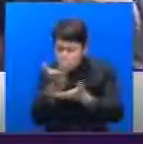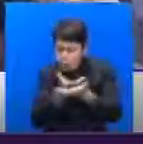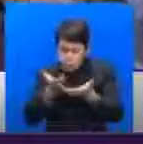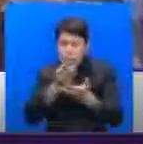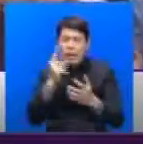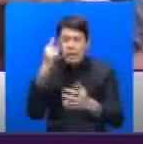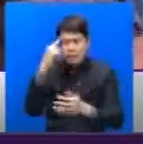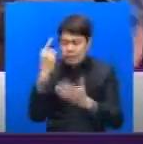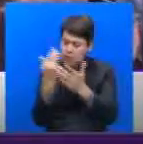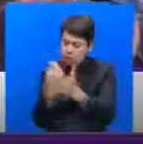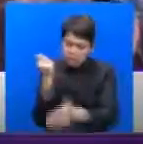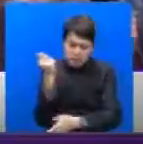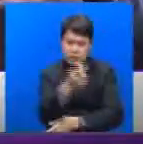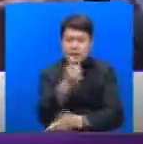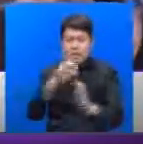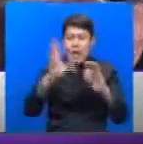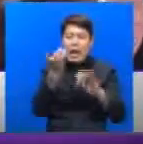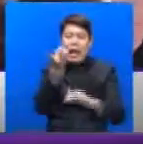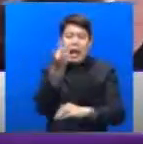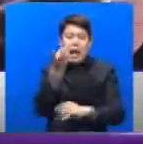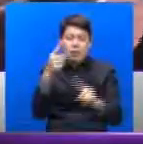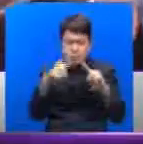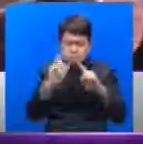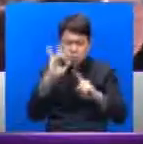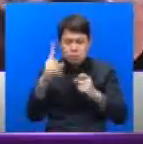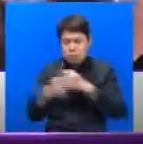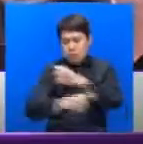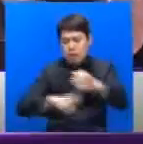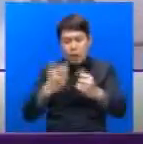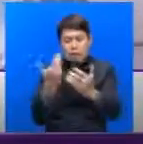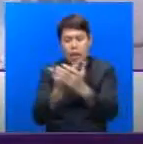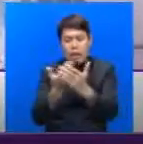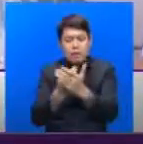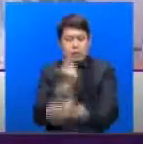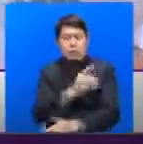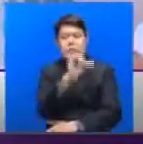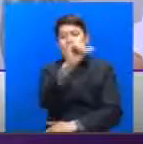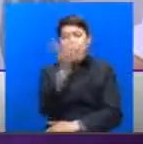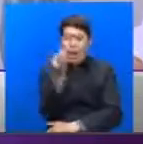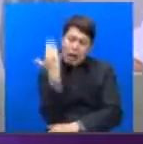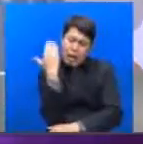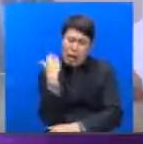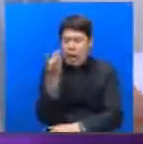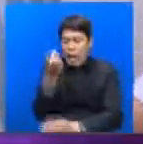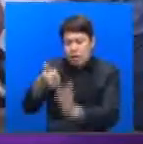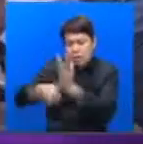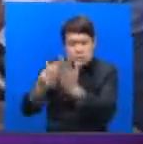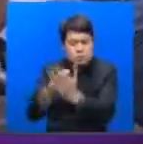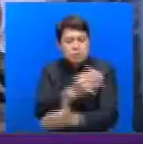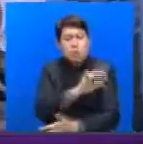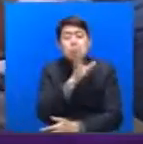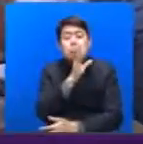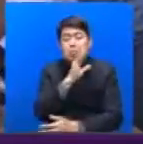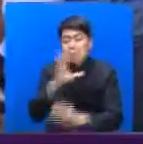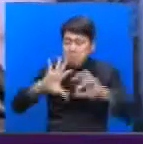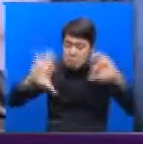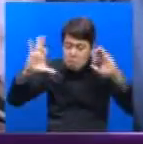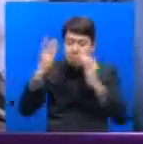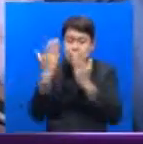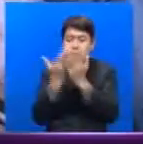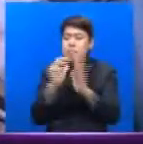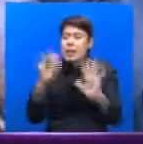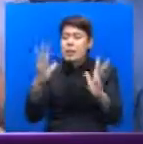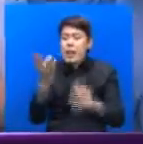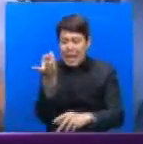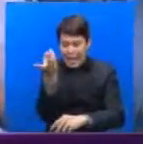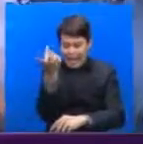รัฐบาลจ่ายเงินค่าข้าวให้กับชาวนาที่ยังไม่ได้รับเงินในโครงการรับจำน้ำข้าวแต่หากรัฐบาลไม่มีเงินก็ให้นำ